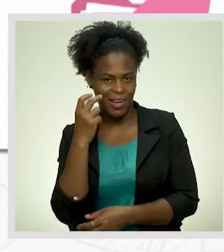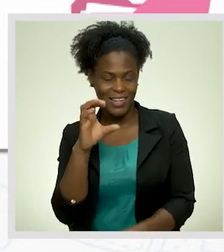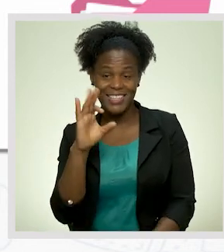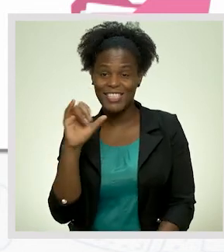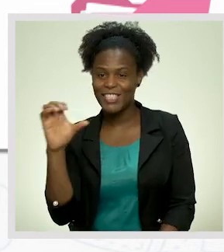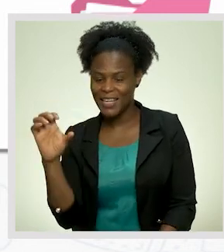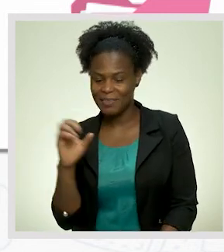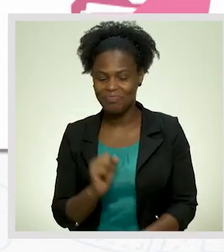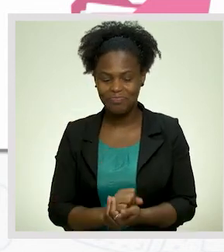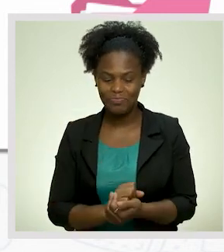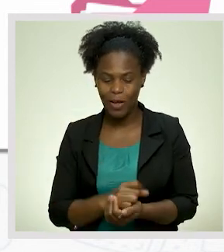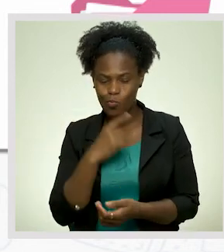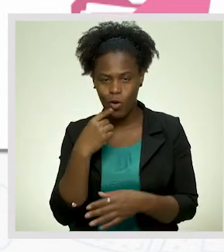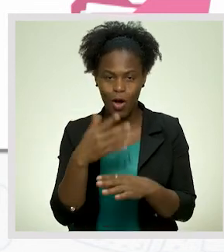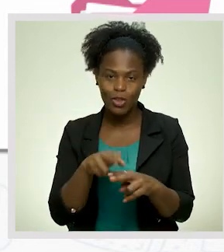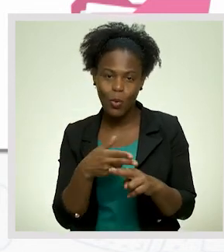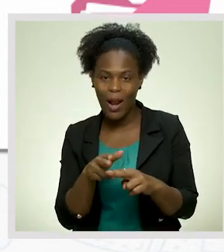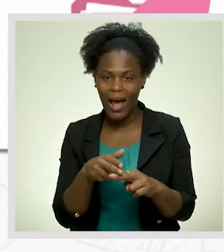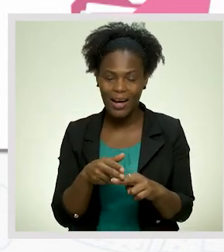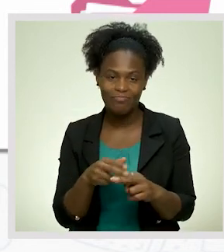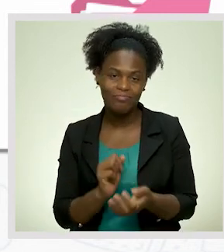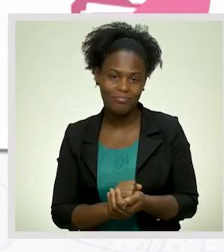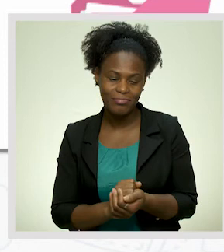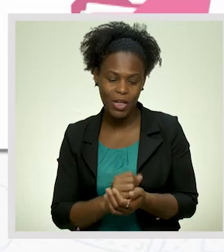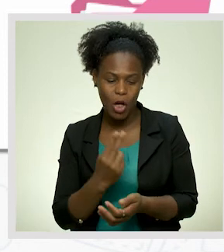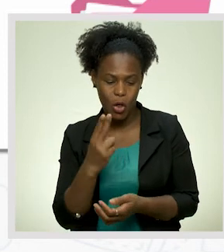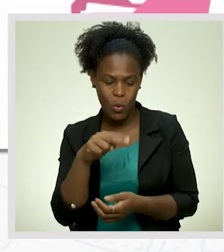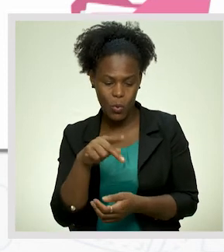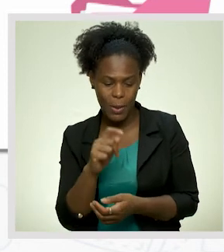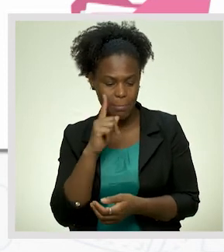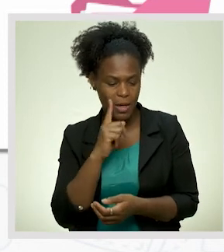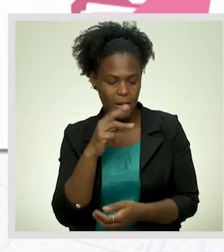Mousse au chocolat, une mousse au chocolat.